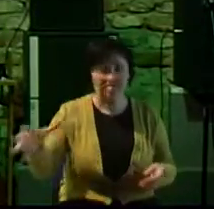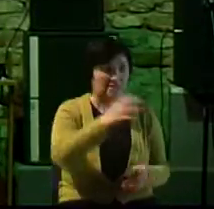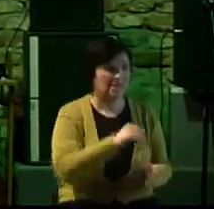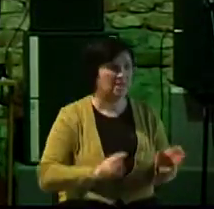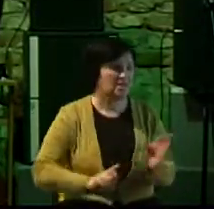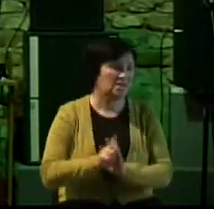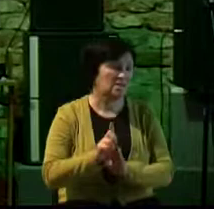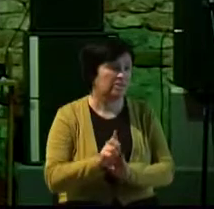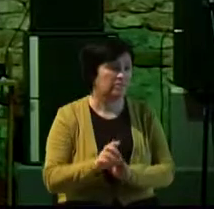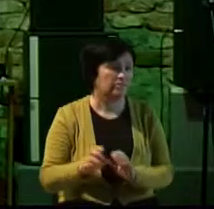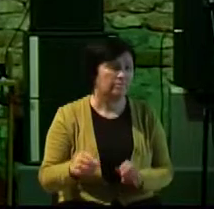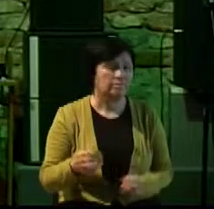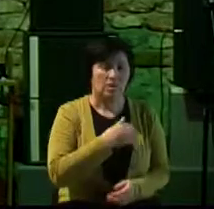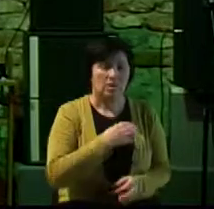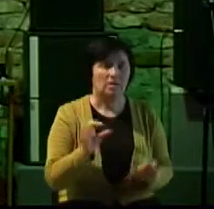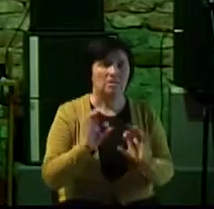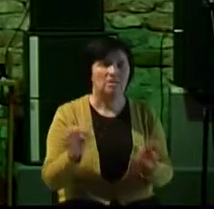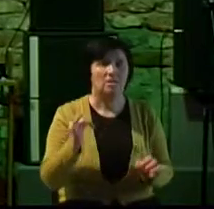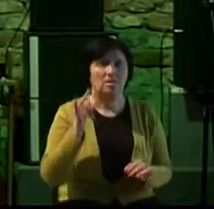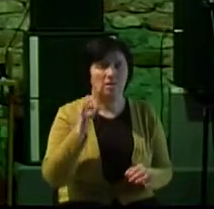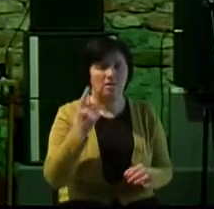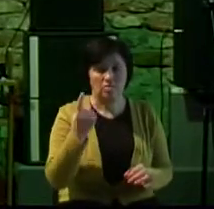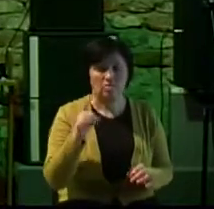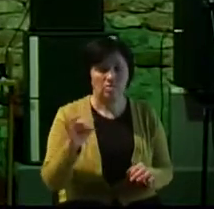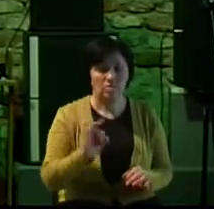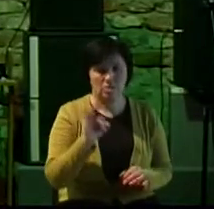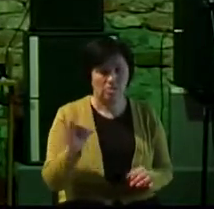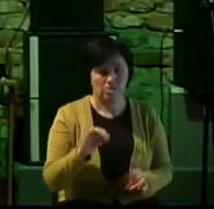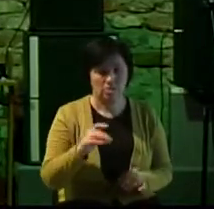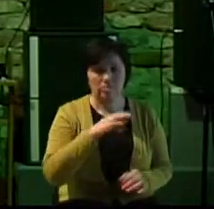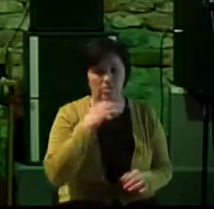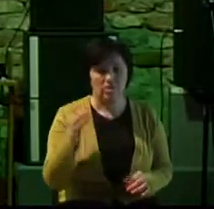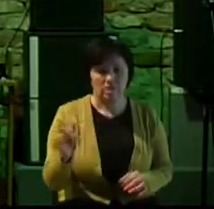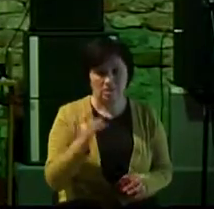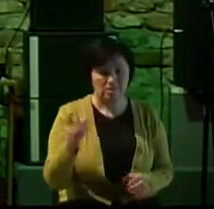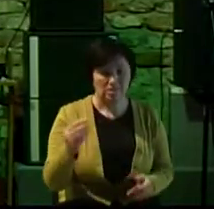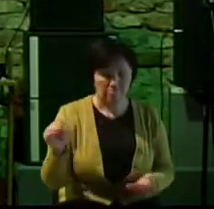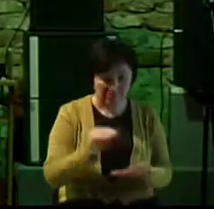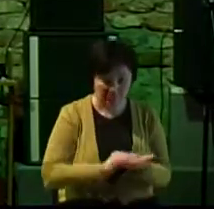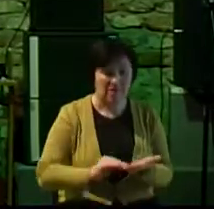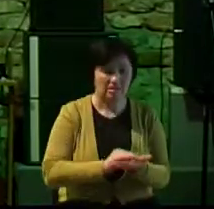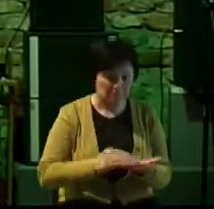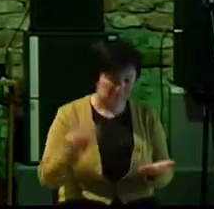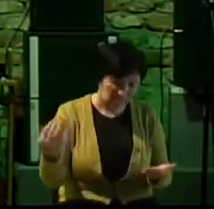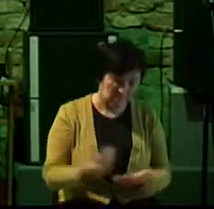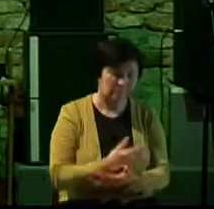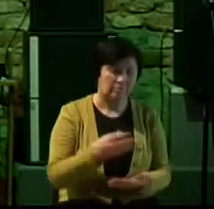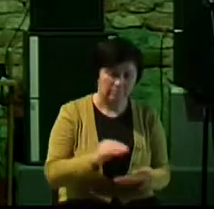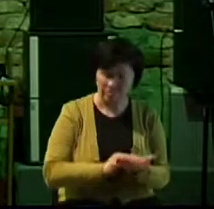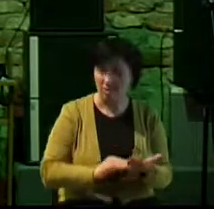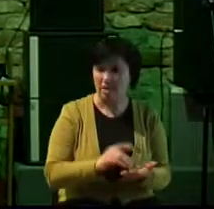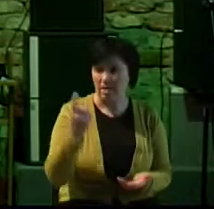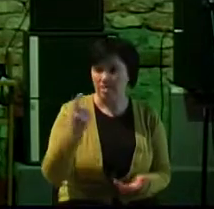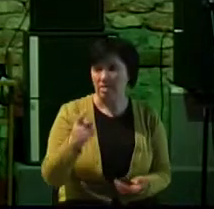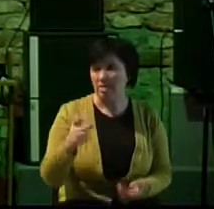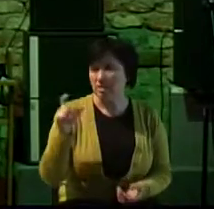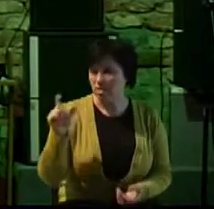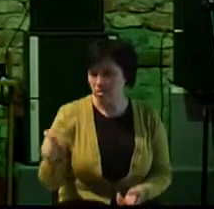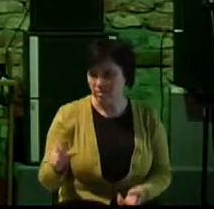наверное, тысячи раз она повторялась и, к большому сожалению, еще повторяется. Однажды один